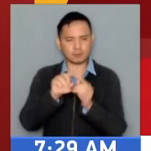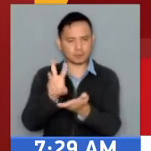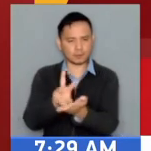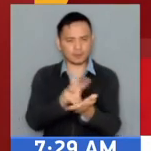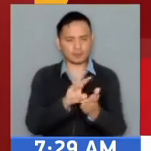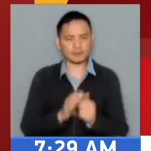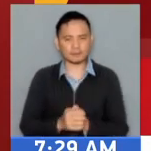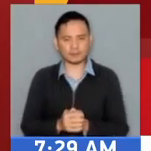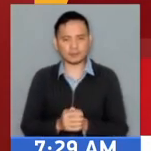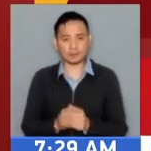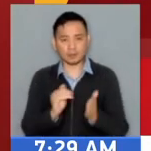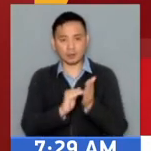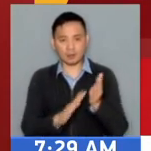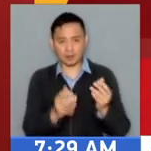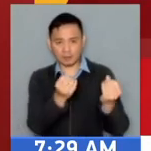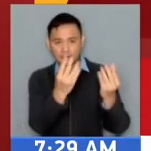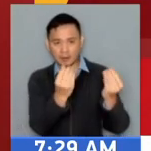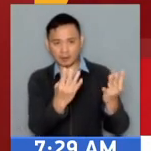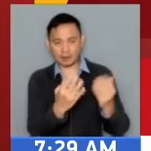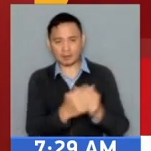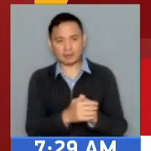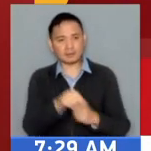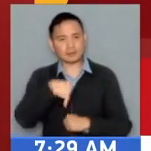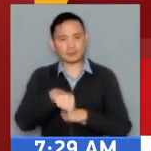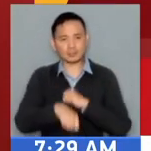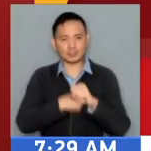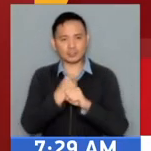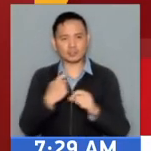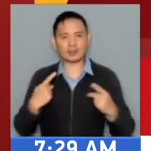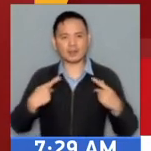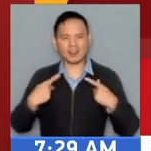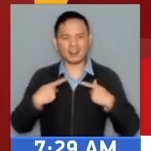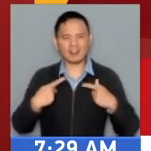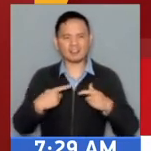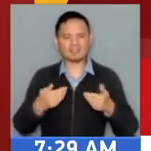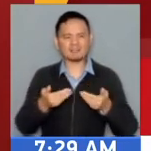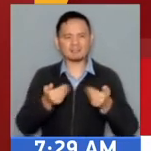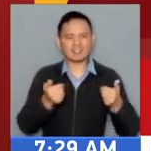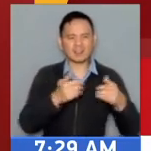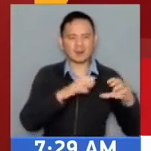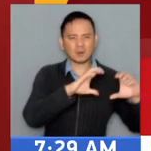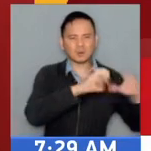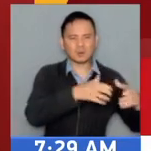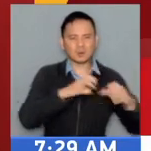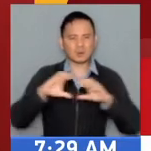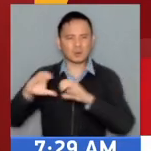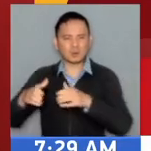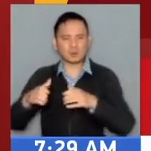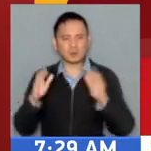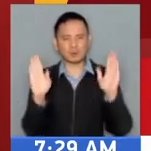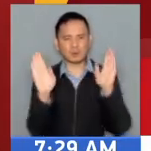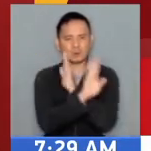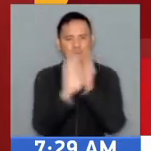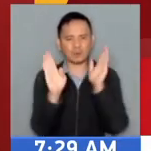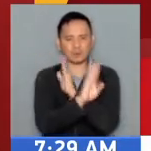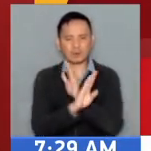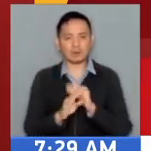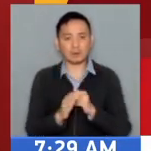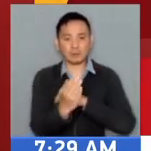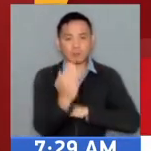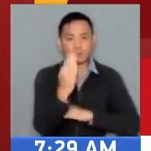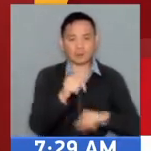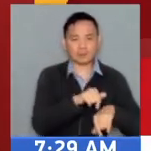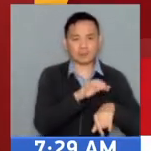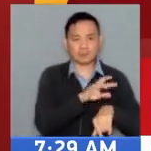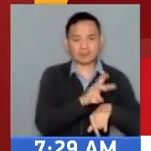ngayong Ngayong taon ang shifting ng klase na may morning shift na magsisimula ng 6:50 ng umaga hanggang 12:30 ng tanghali at